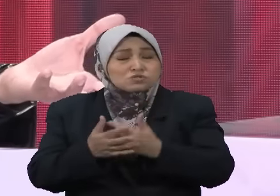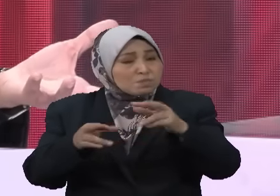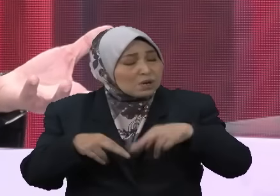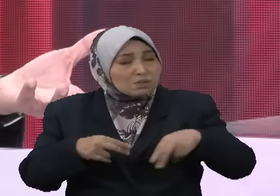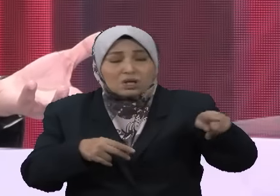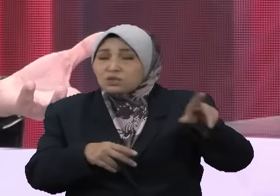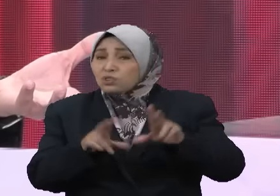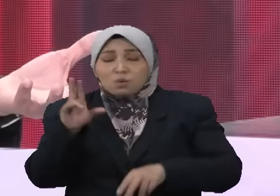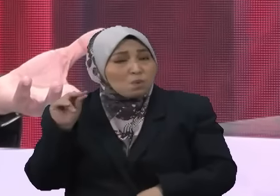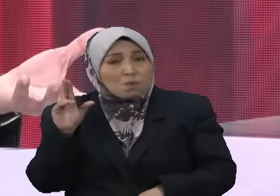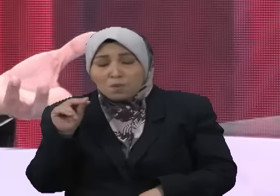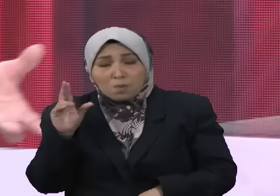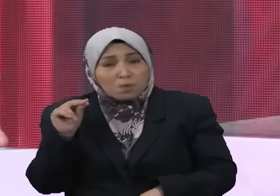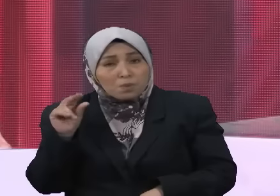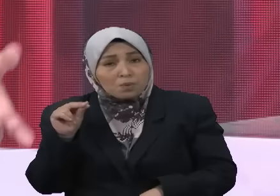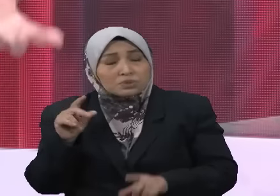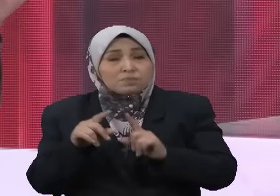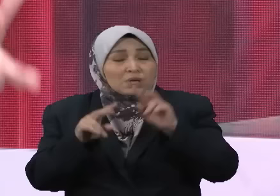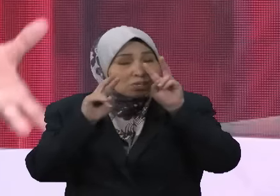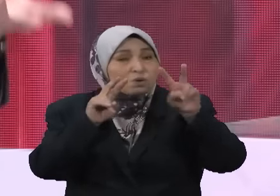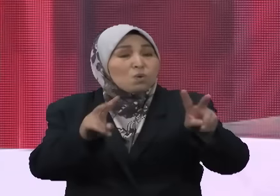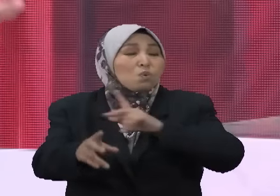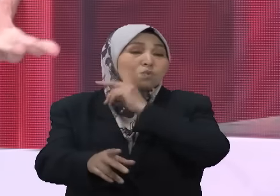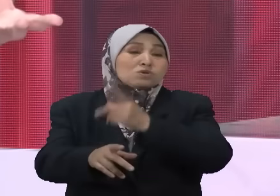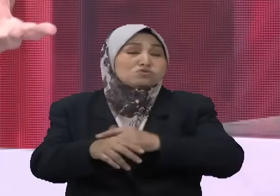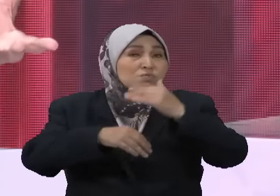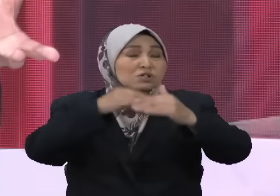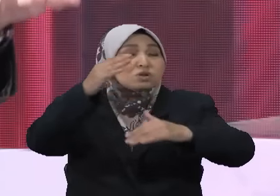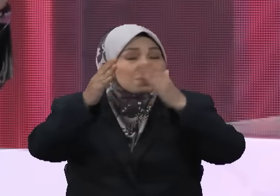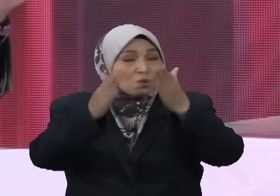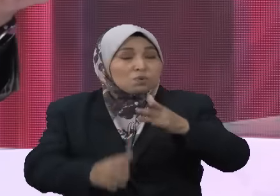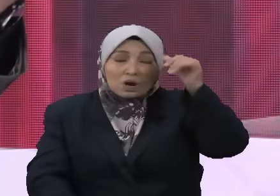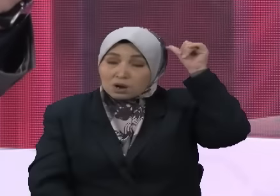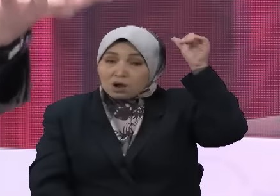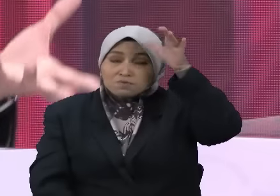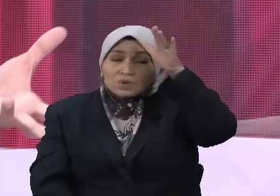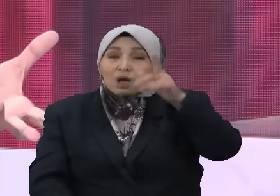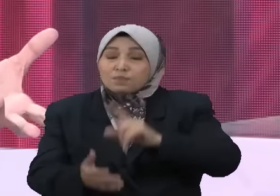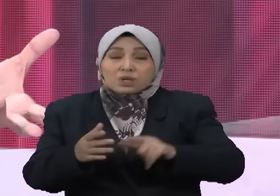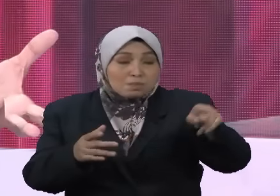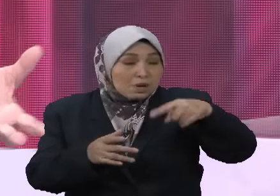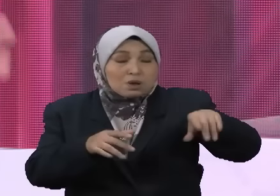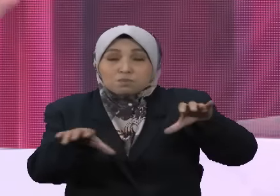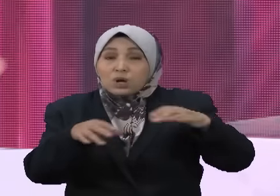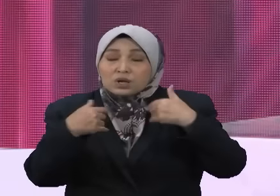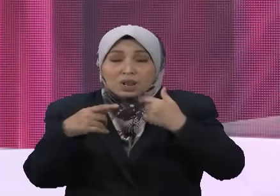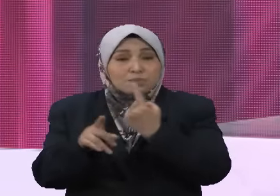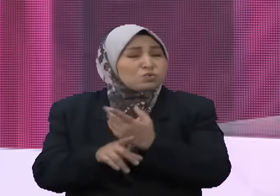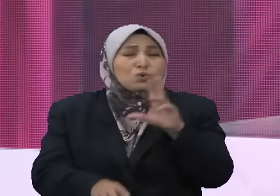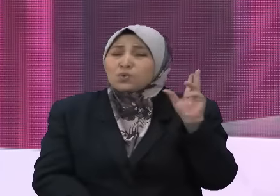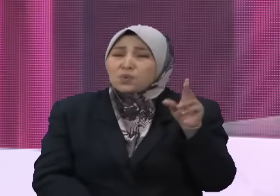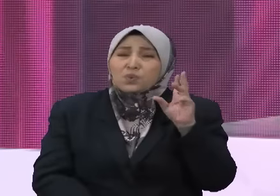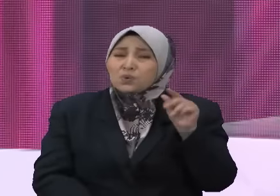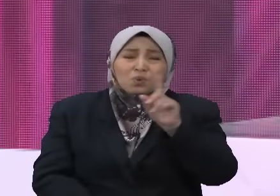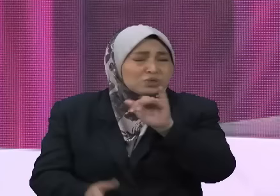mereka jauh sekali kan bila tengok Oh kekuasaan kemajuan ada pada orang kafir bermaksud apa yang mereka buat itu adalah Betul tidak itu